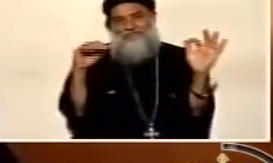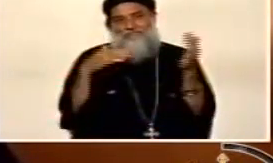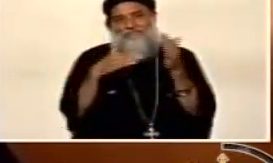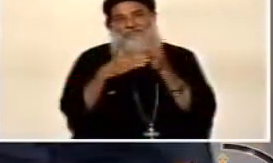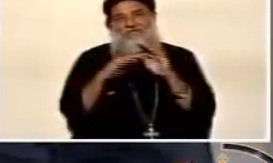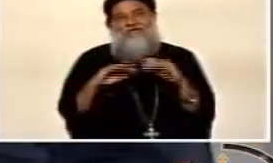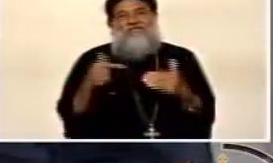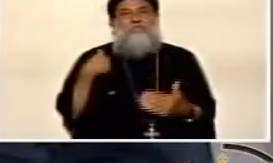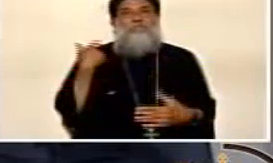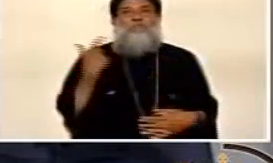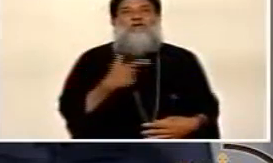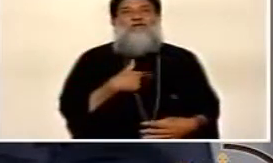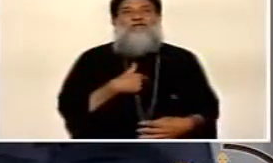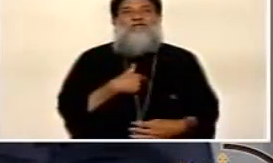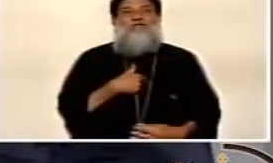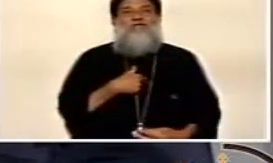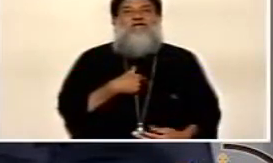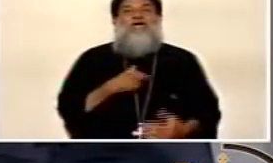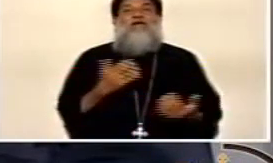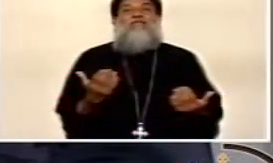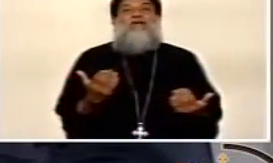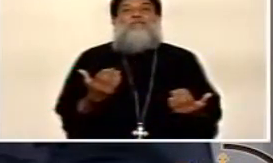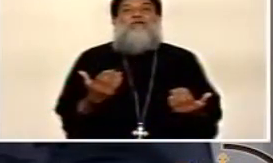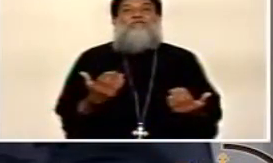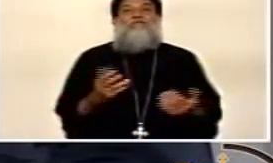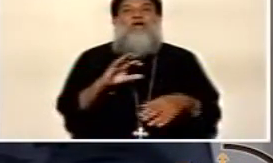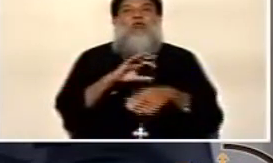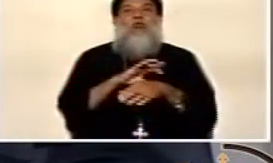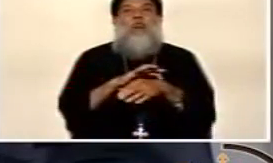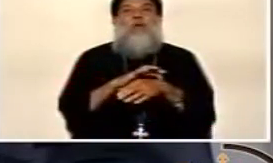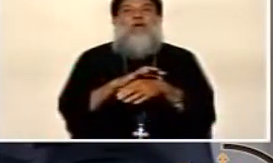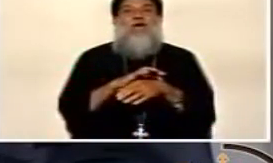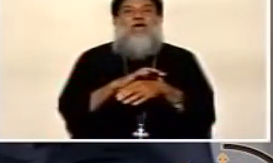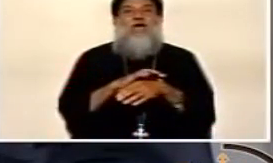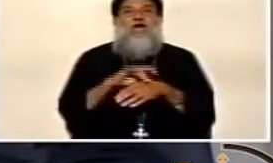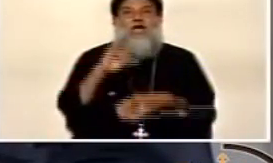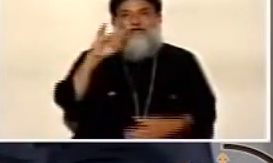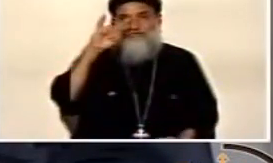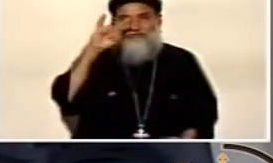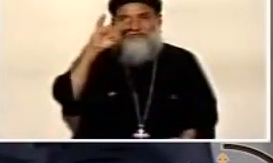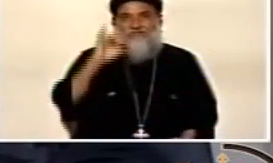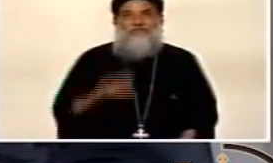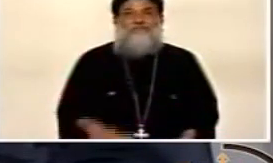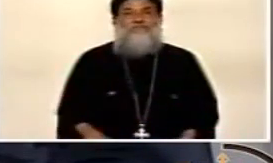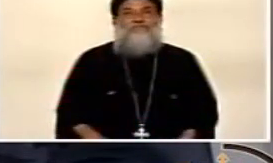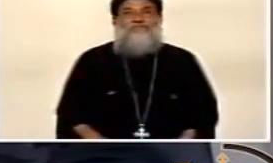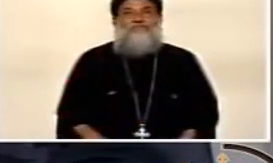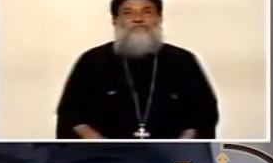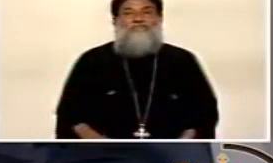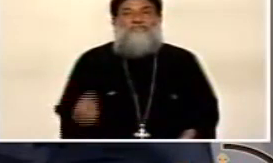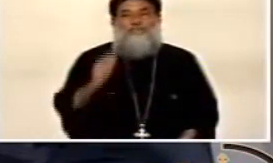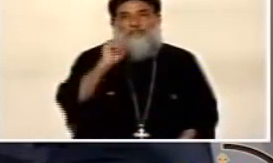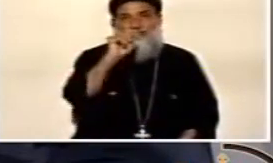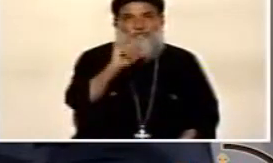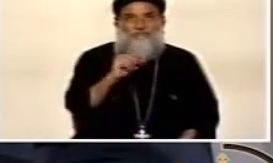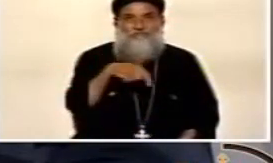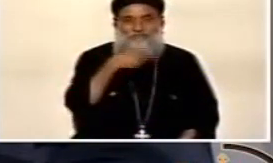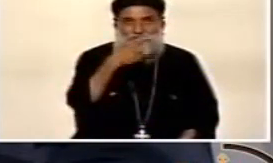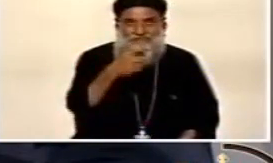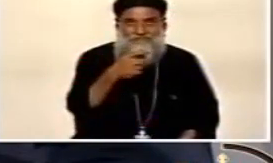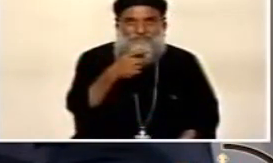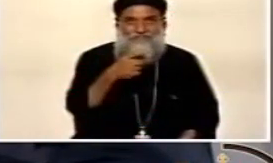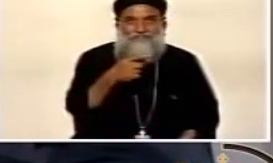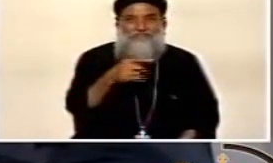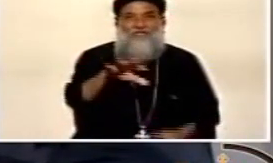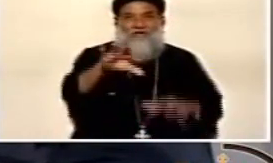في الإنجيل من معلمنا القديس لوقا البشير إصحاح العاشر، الإرسالية الرسل: وبعد ذلك